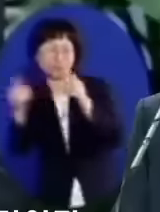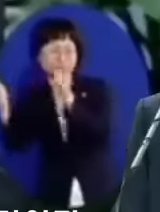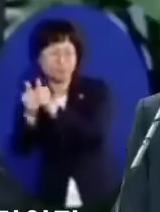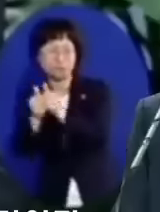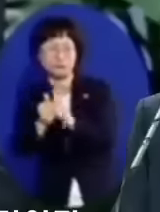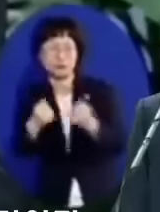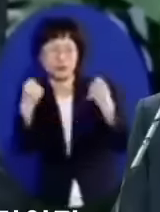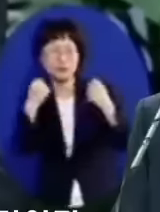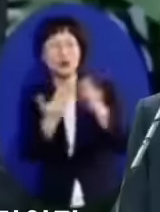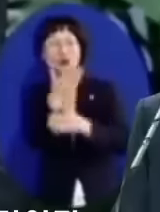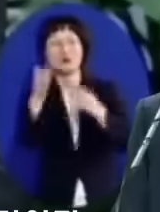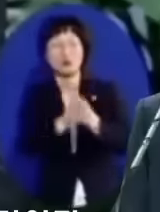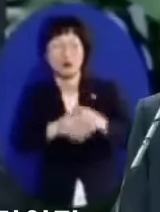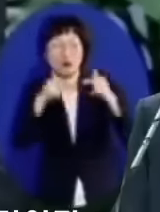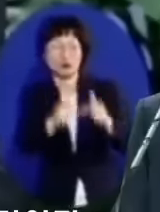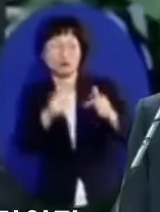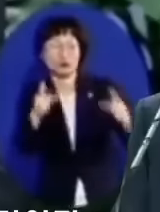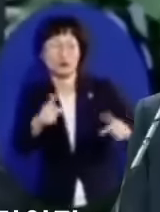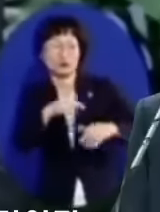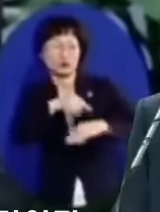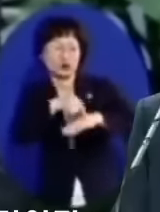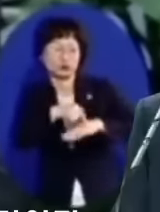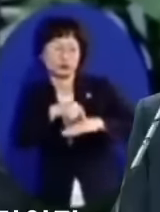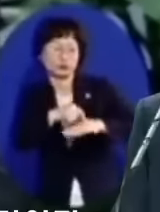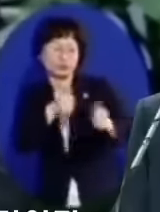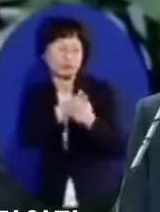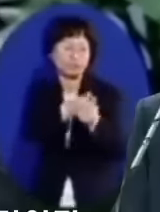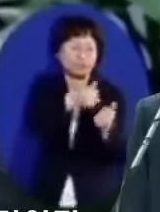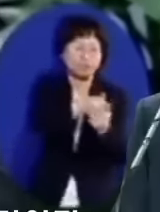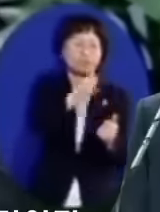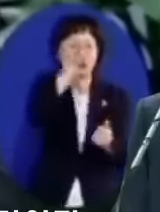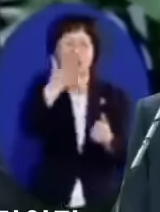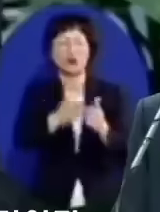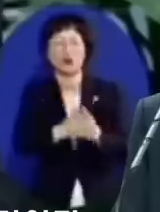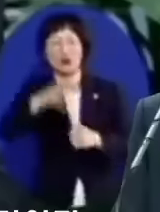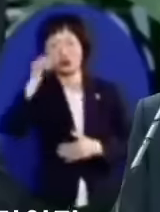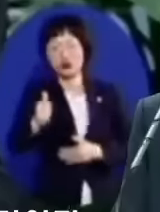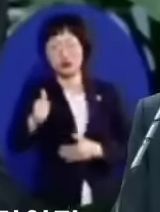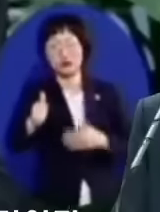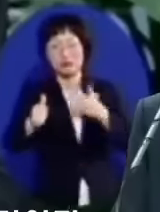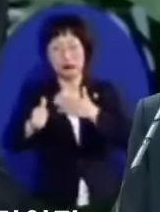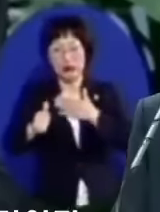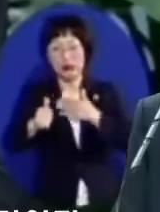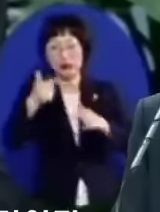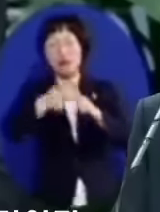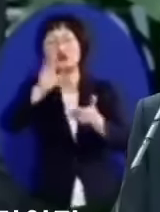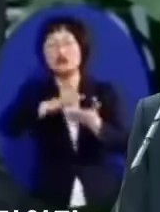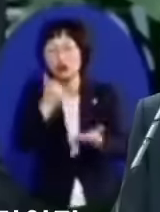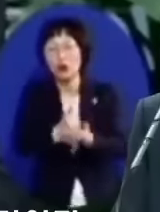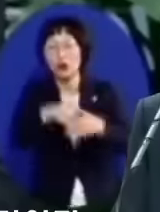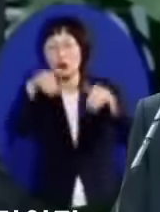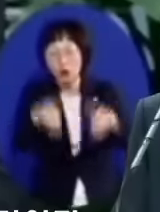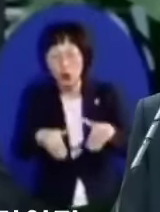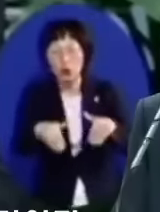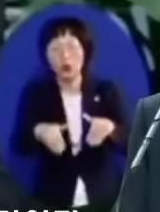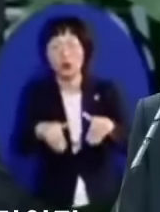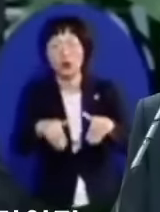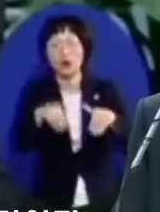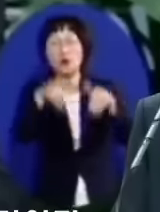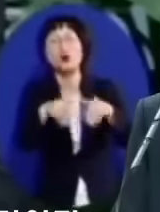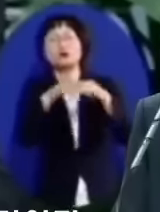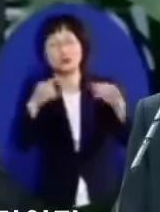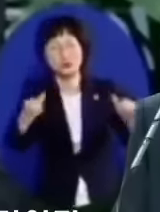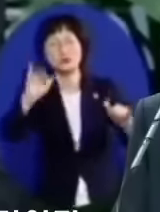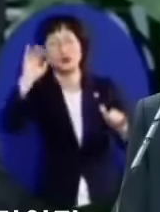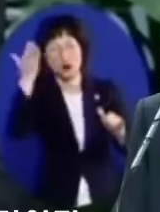생기기 때문에 점점 육체인 나를 굴복시키는 것입니다. 주인인 내가 예수님의 종이요 시종이요 머슴이요